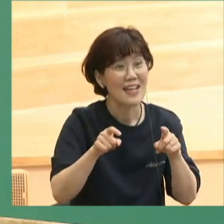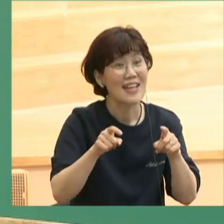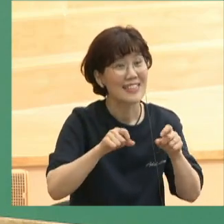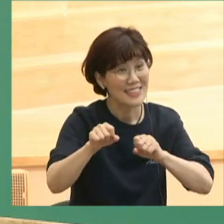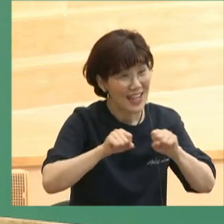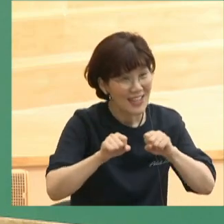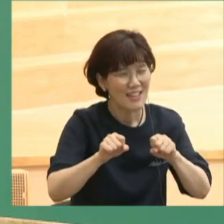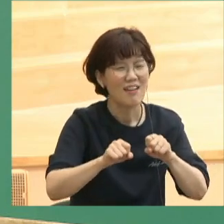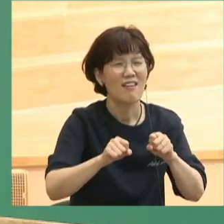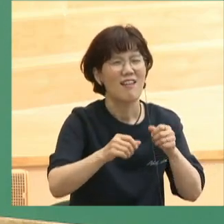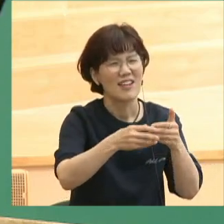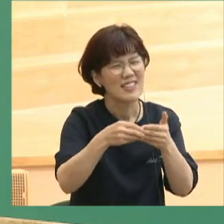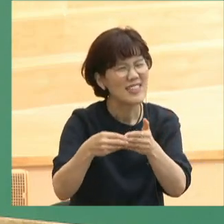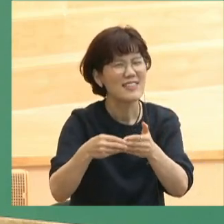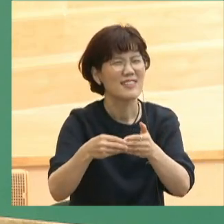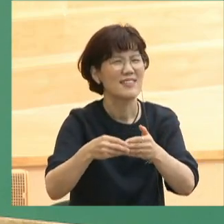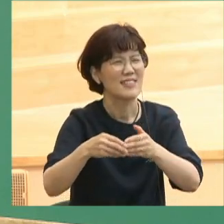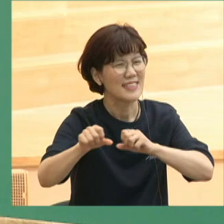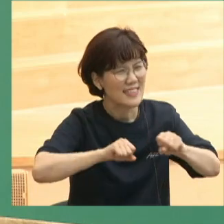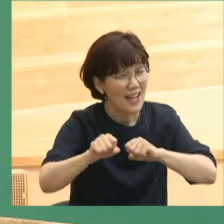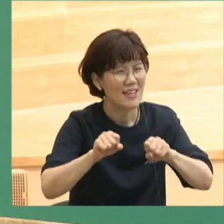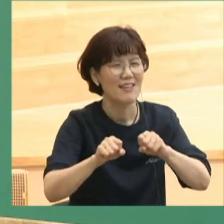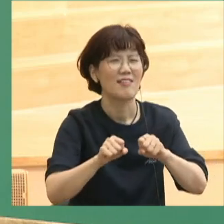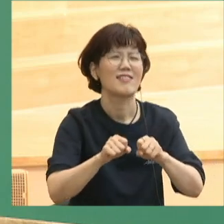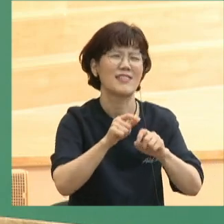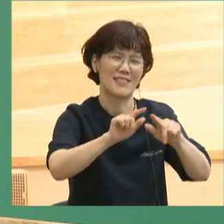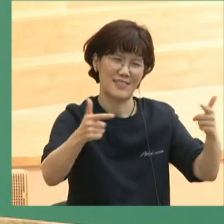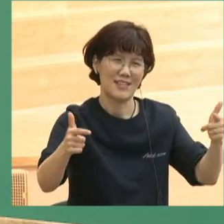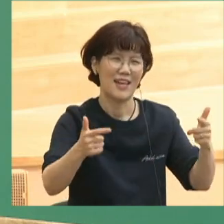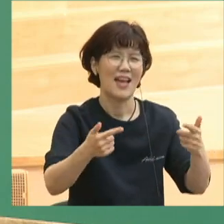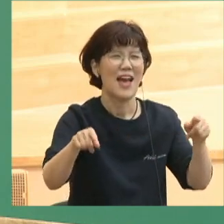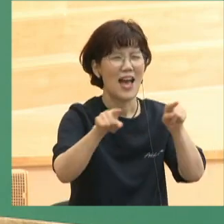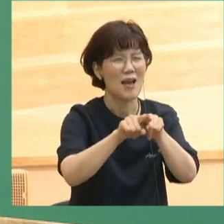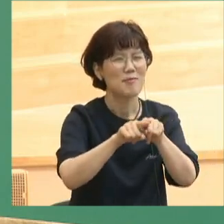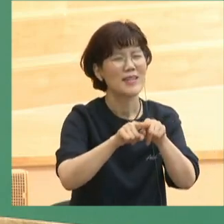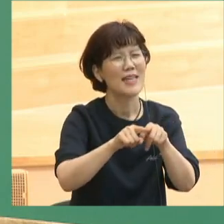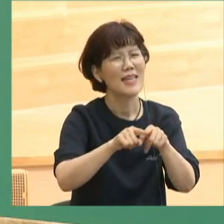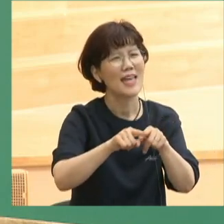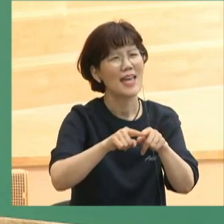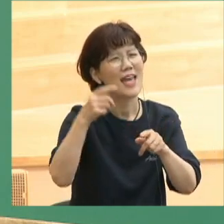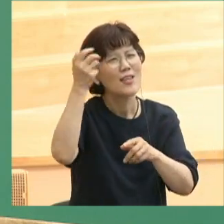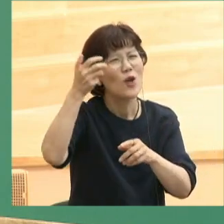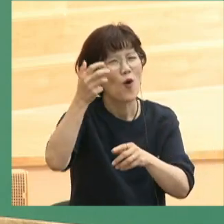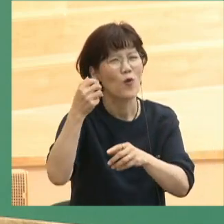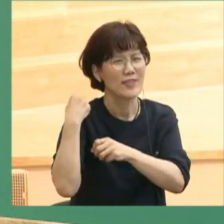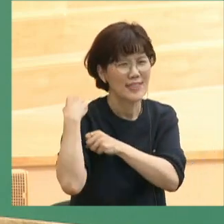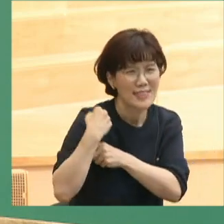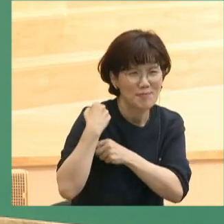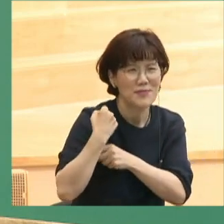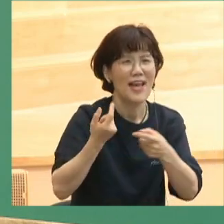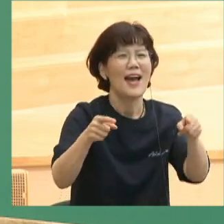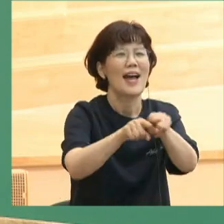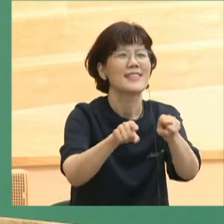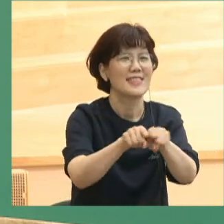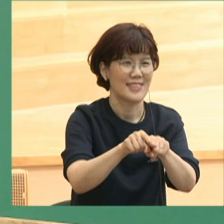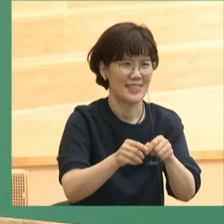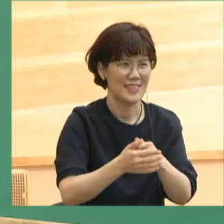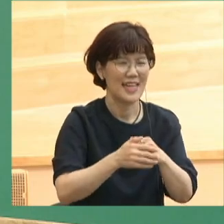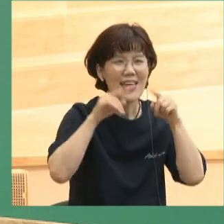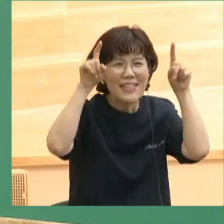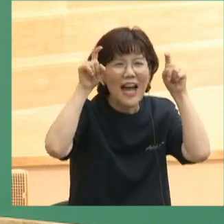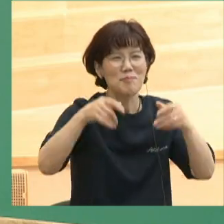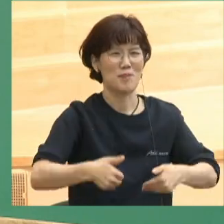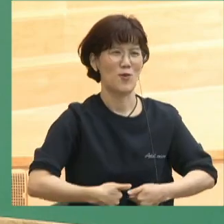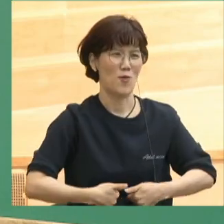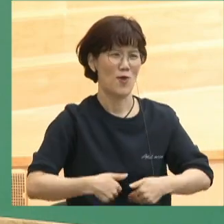사역, 정말 영혼을 함께 막 짐을 지고, 영혼을 함께 내가 먹어야 돼. 영혼이 있어야 돼. 영혼. 양떼들이 있어야